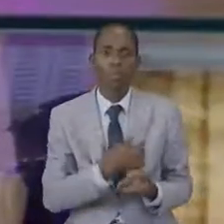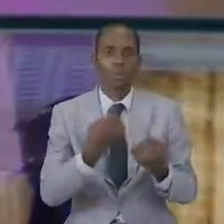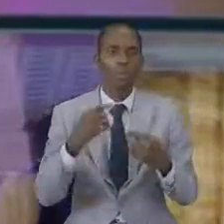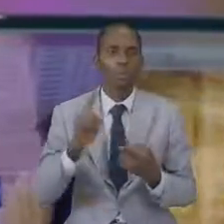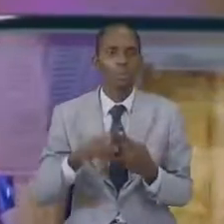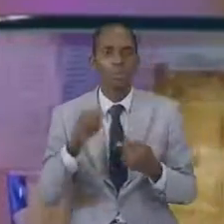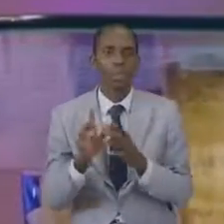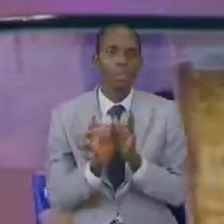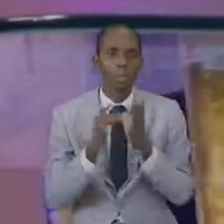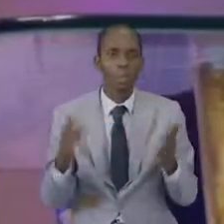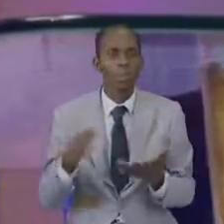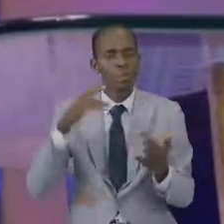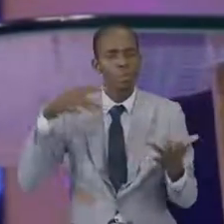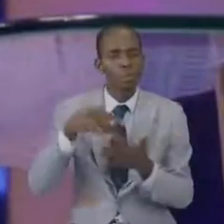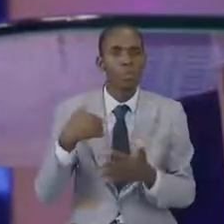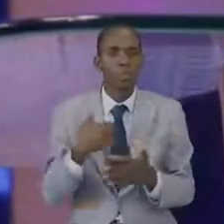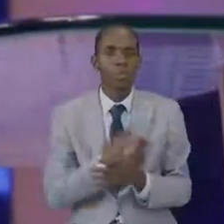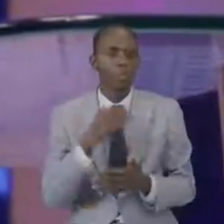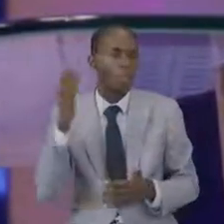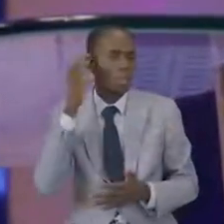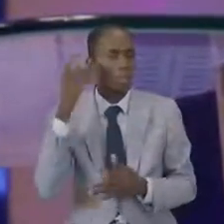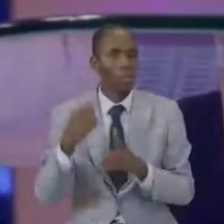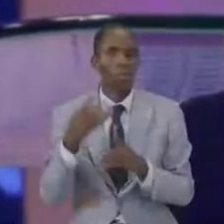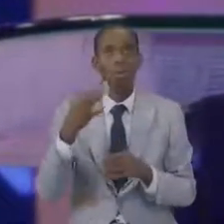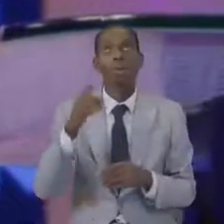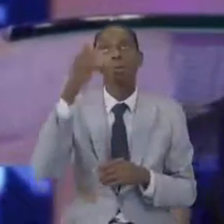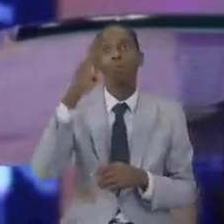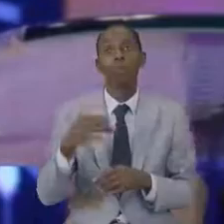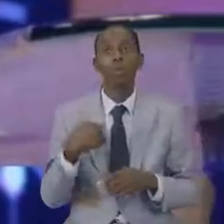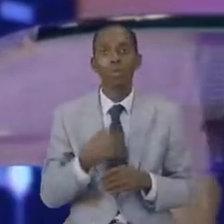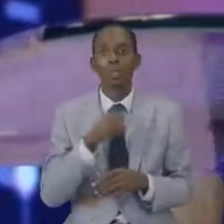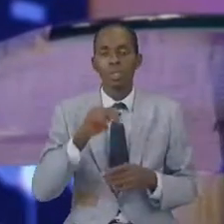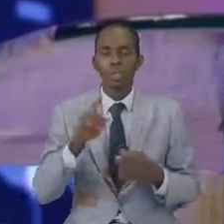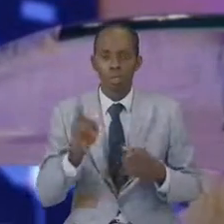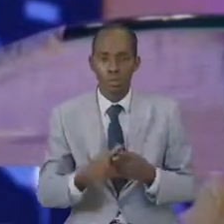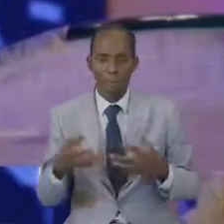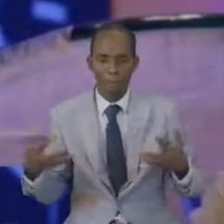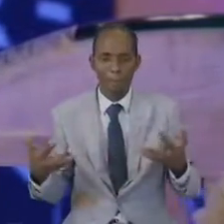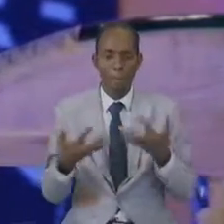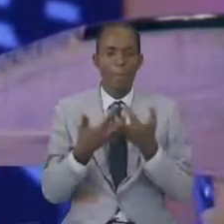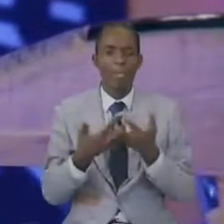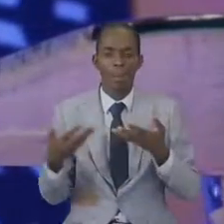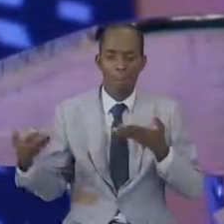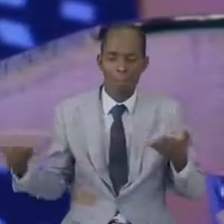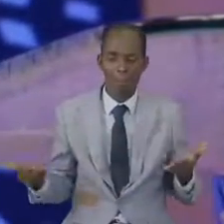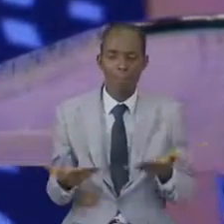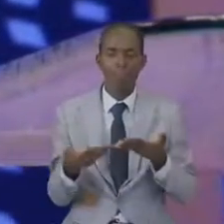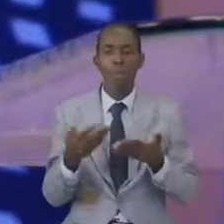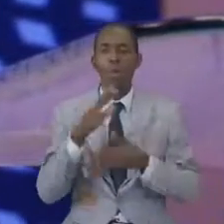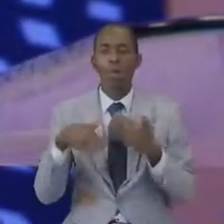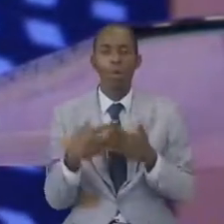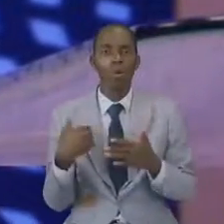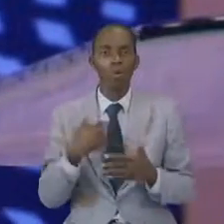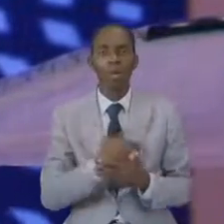à l'étude biblique et que nous écoutons la Parole de Dieu nous devons nous devons faire correspondre